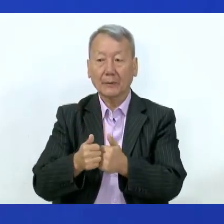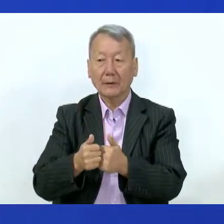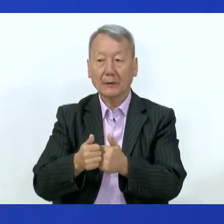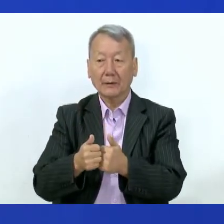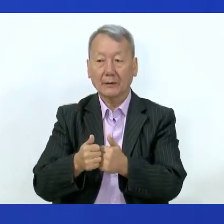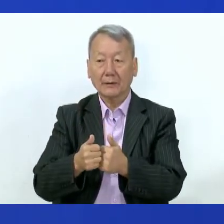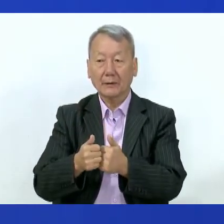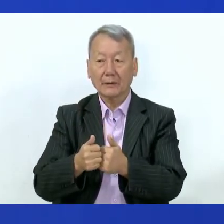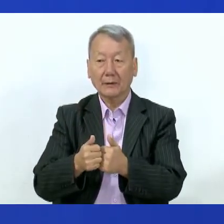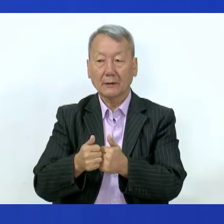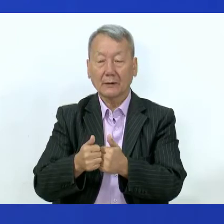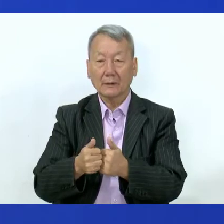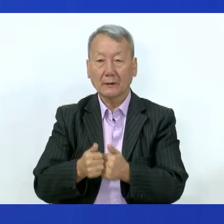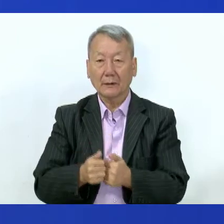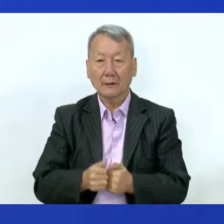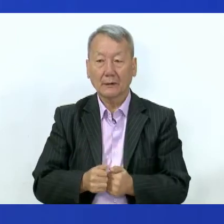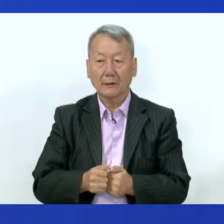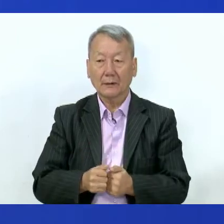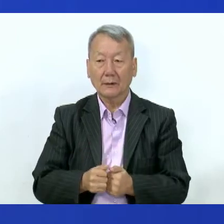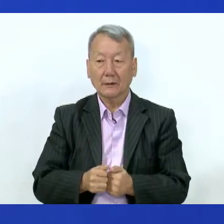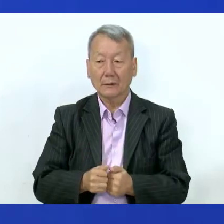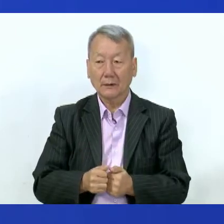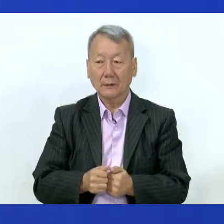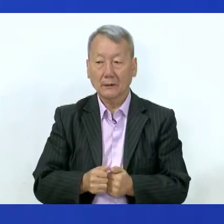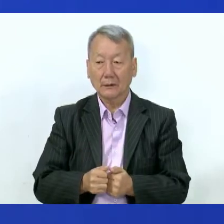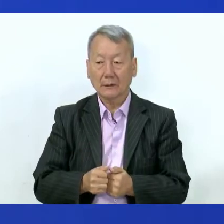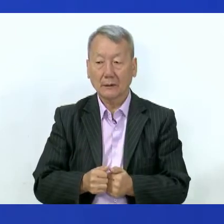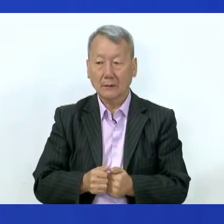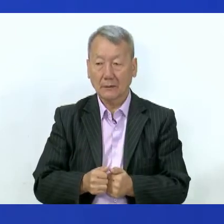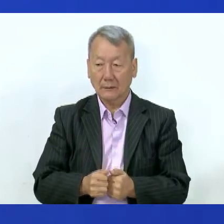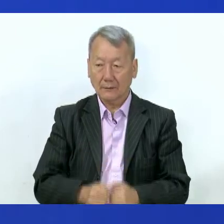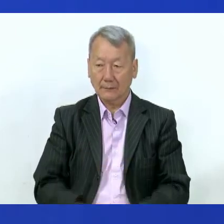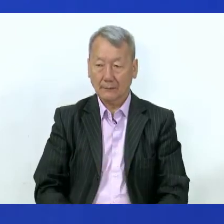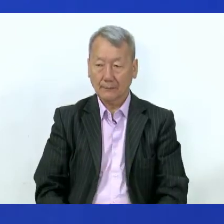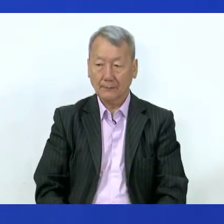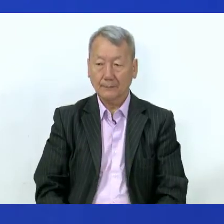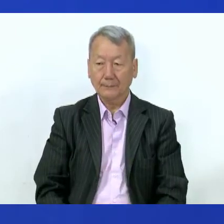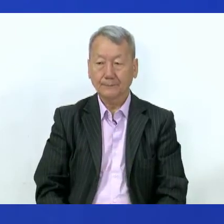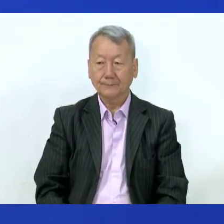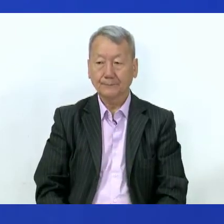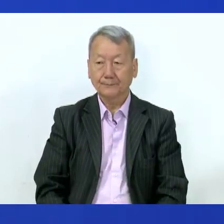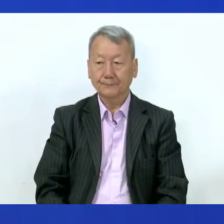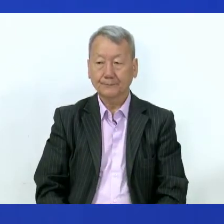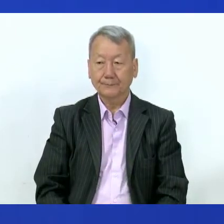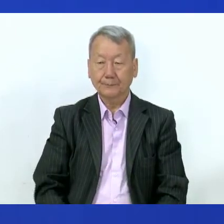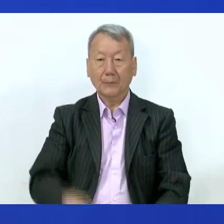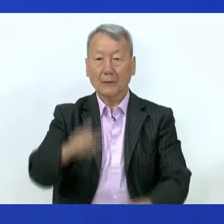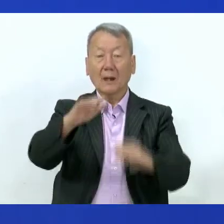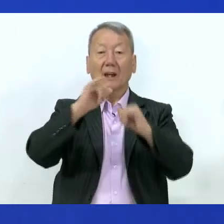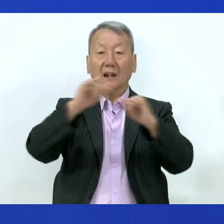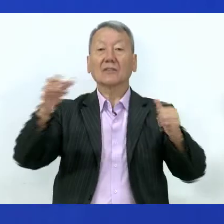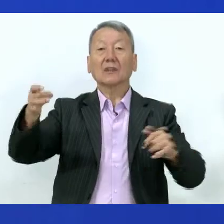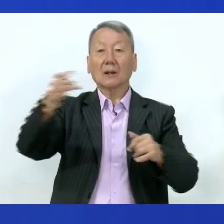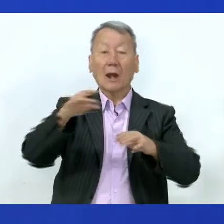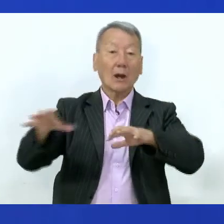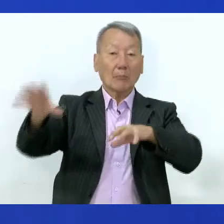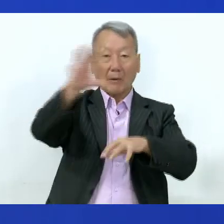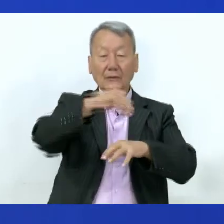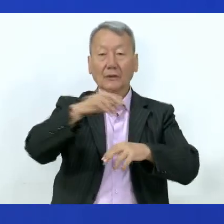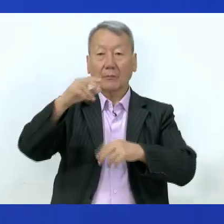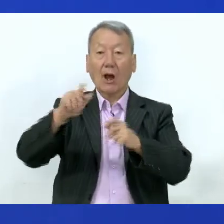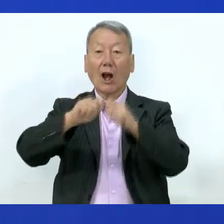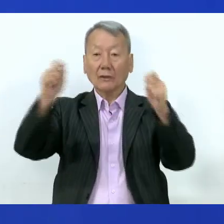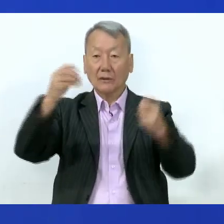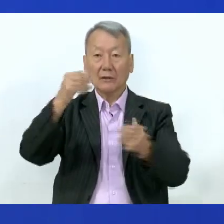развития регионов. По всем объектам